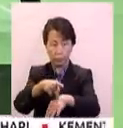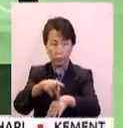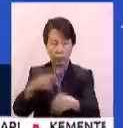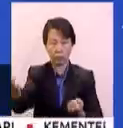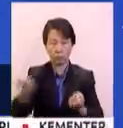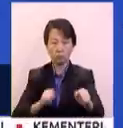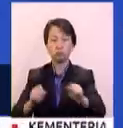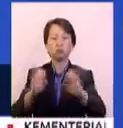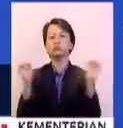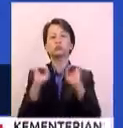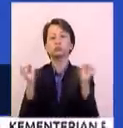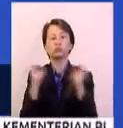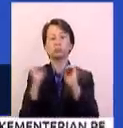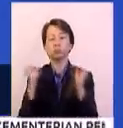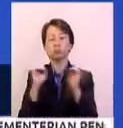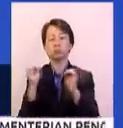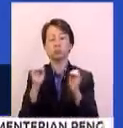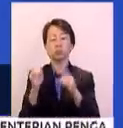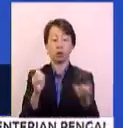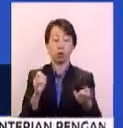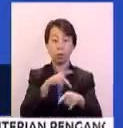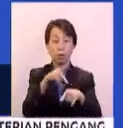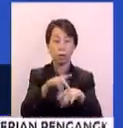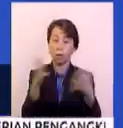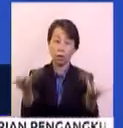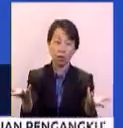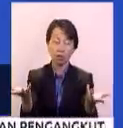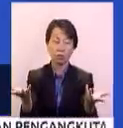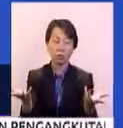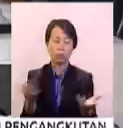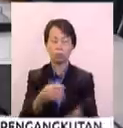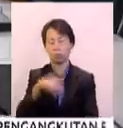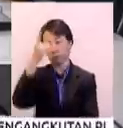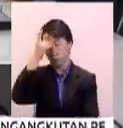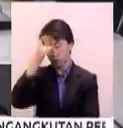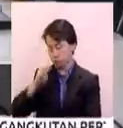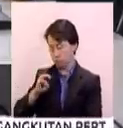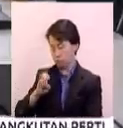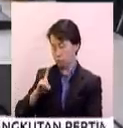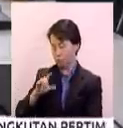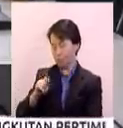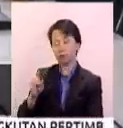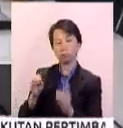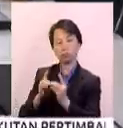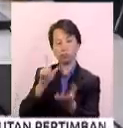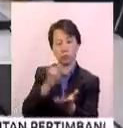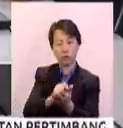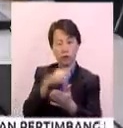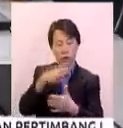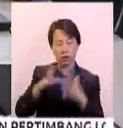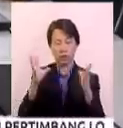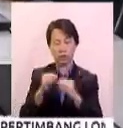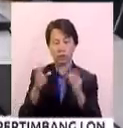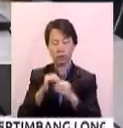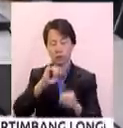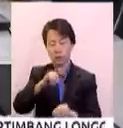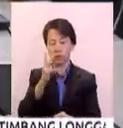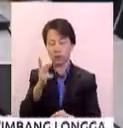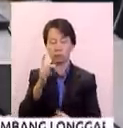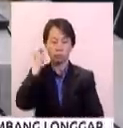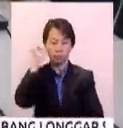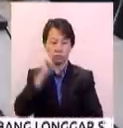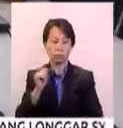tidak dipertandingkan pada Sukan SEA edisi ke-30 ini. Datuk Megat ditemui pada sidang media selepas mesyuarat jawatankuasa